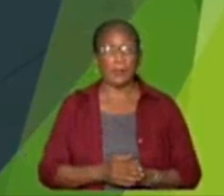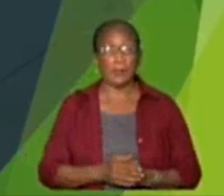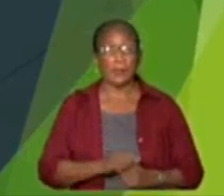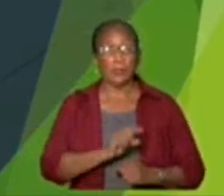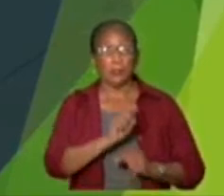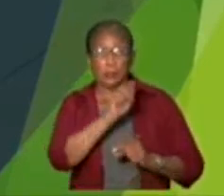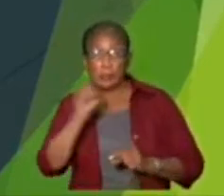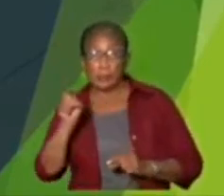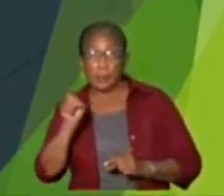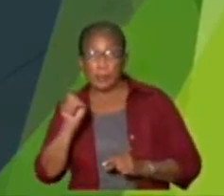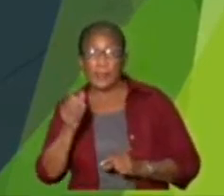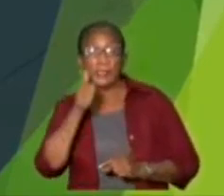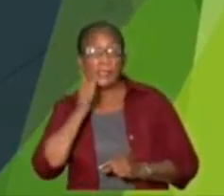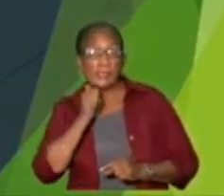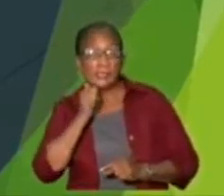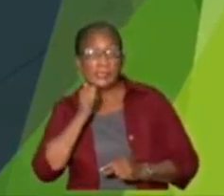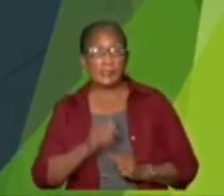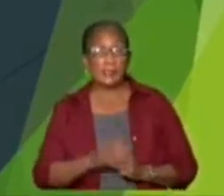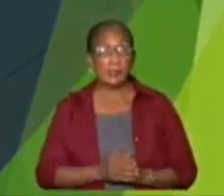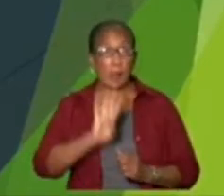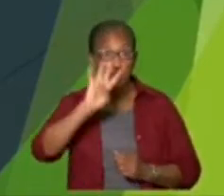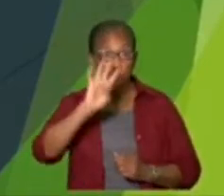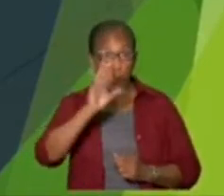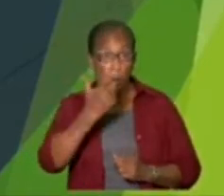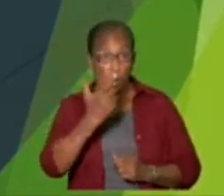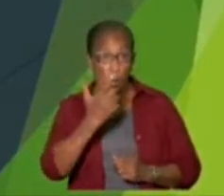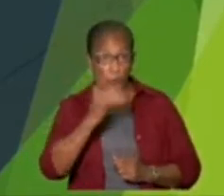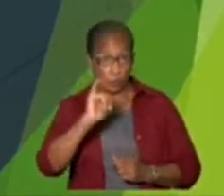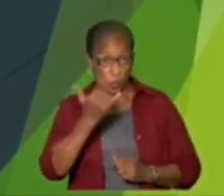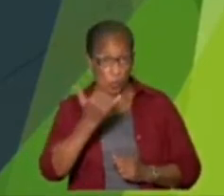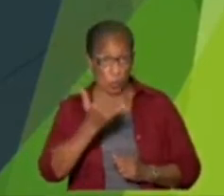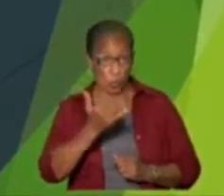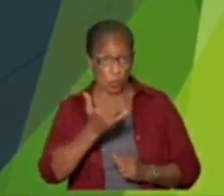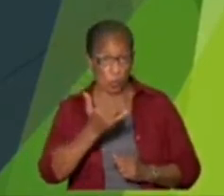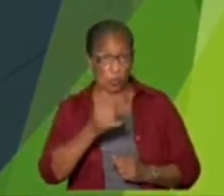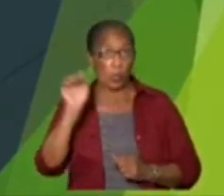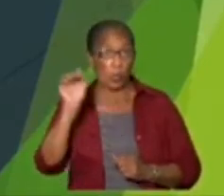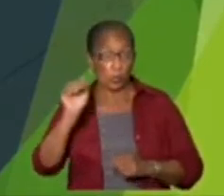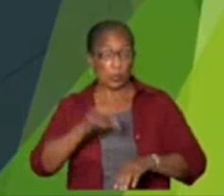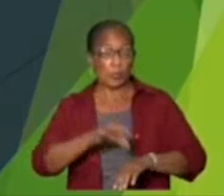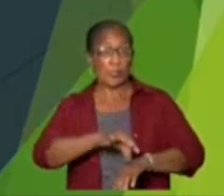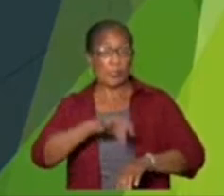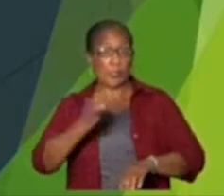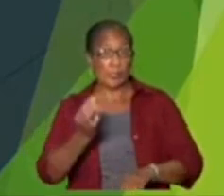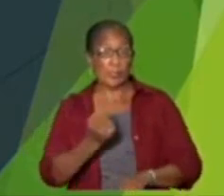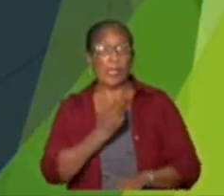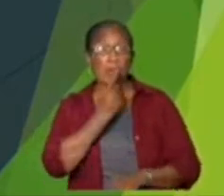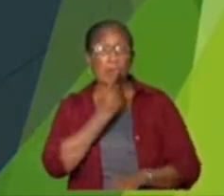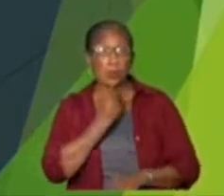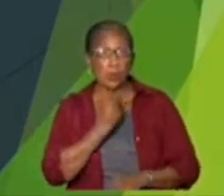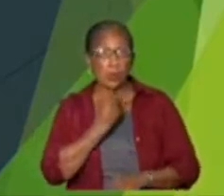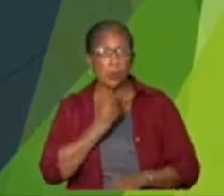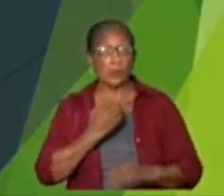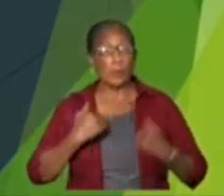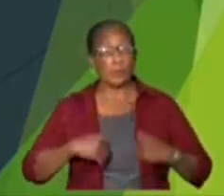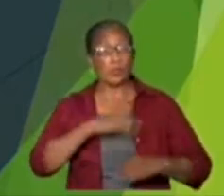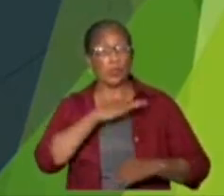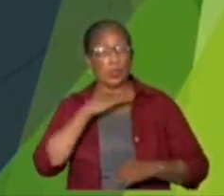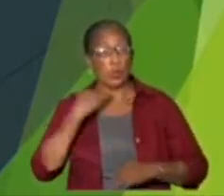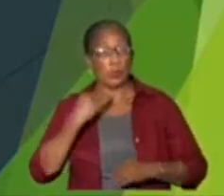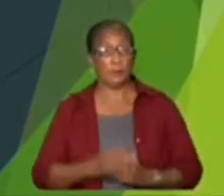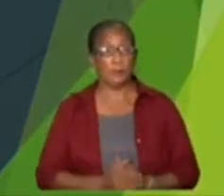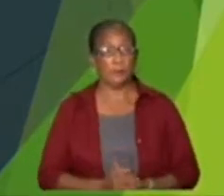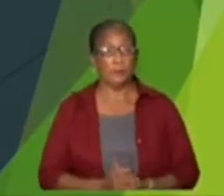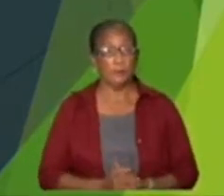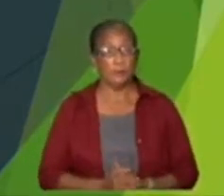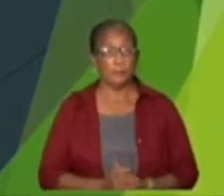gisteren. Blauw is dus nieuw, groen is genezen, rood zijn de overlijdens.